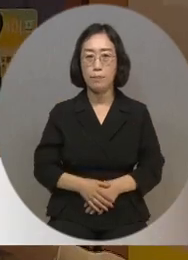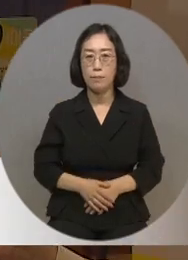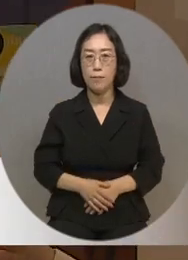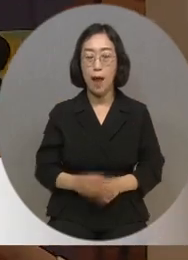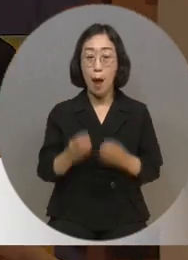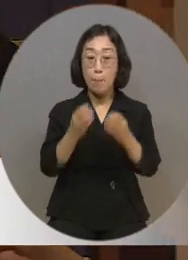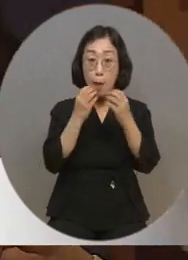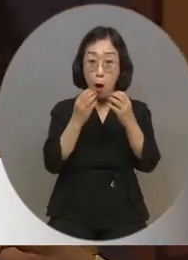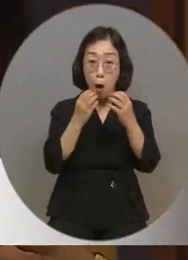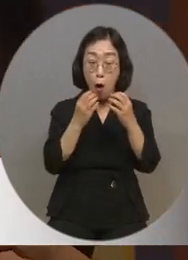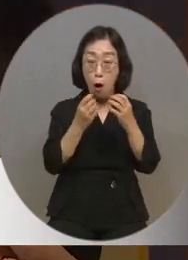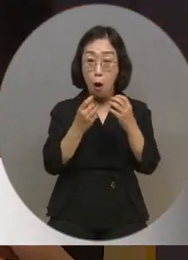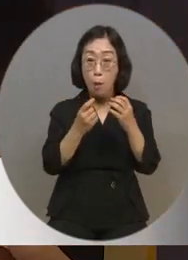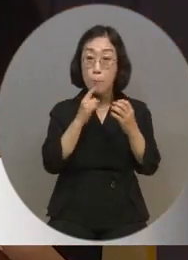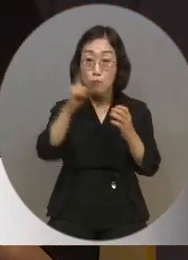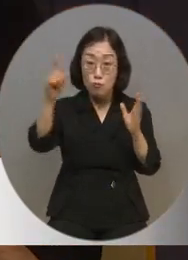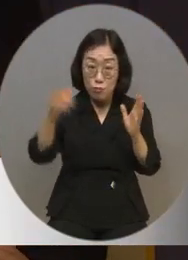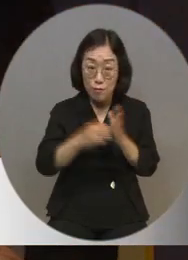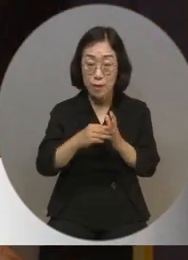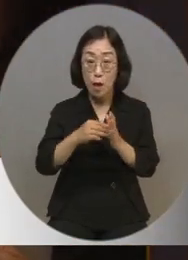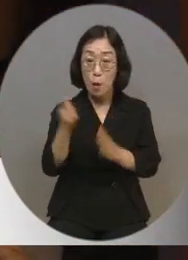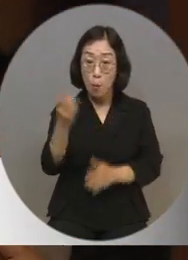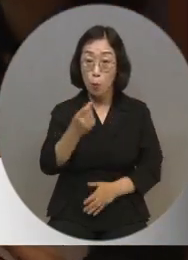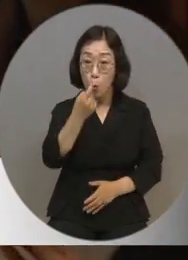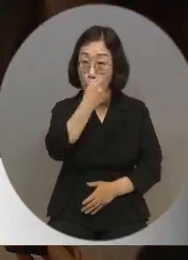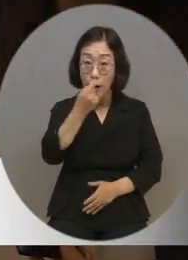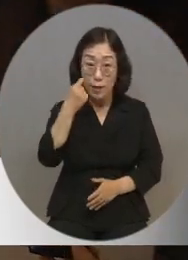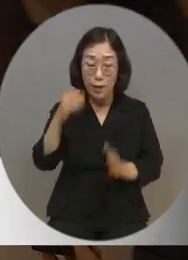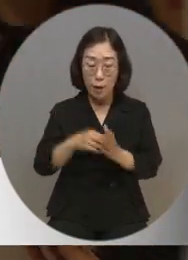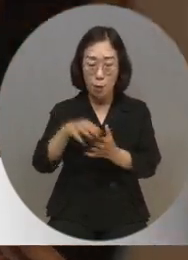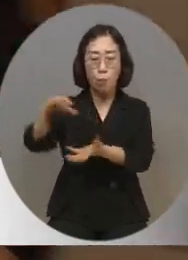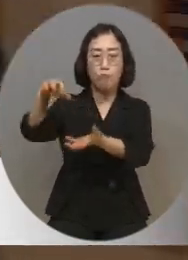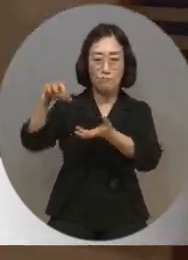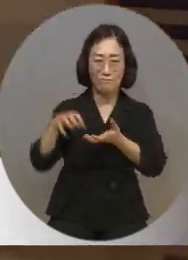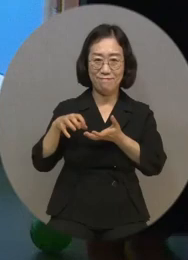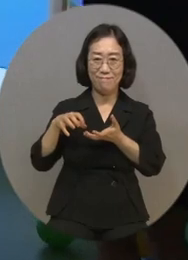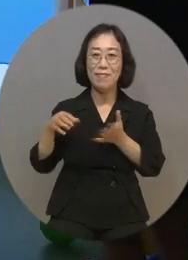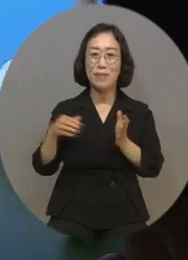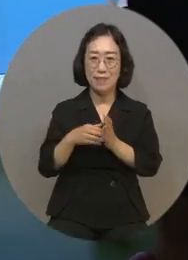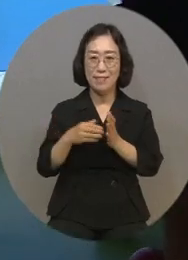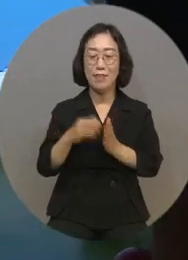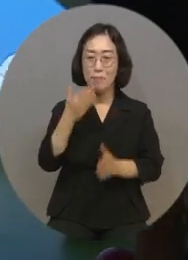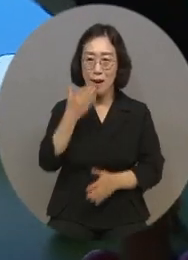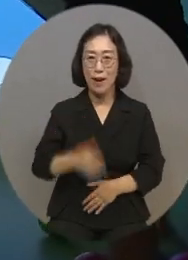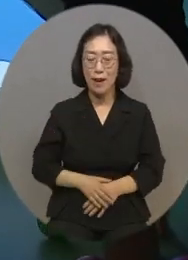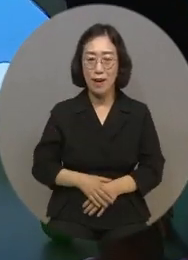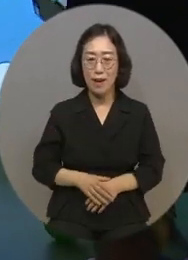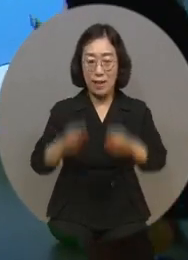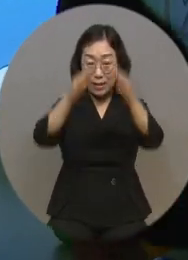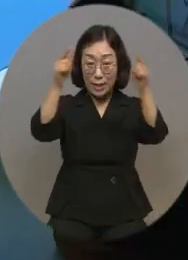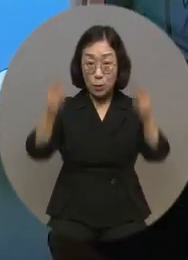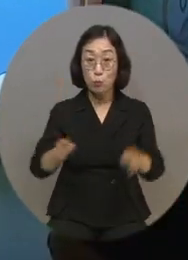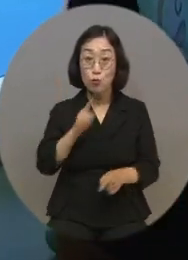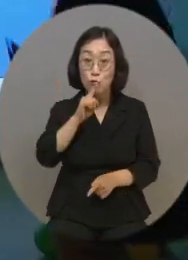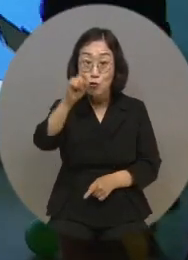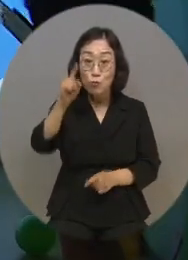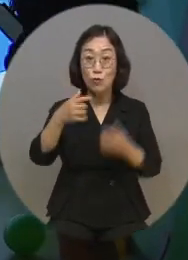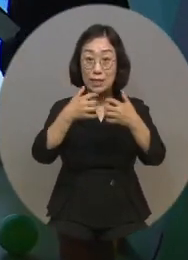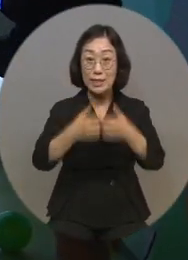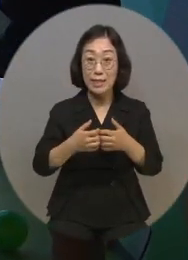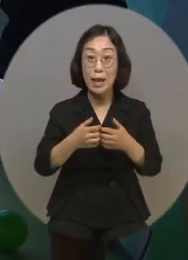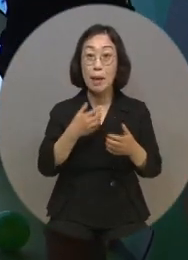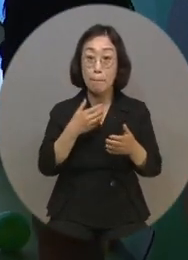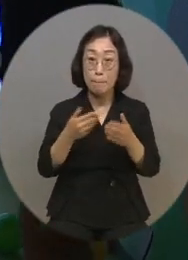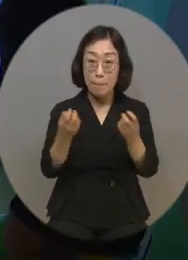세트, 그리고 332번 맞는지 확인 한번 하시고 가져가면 게임 클리어입니다. 키오스크 체험, 순발력과